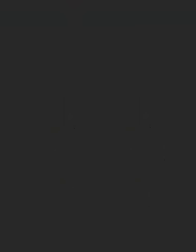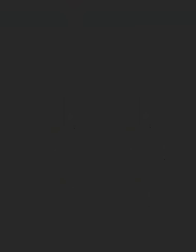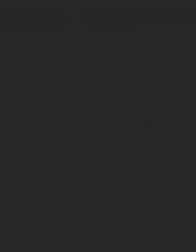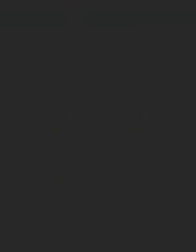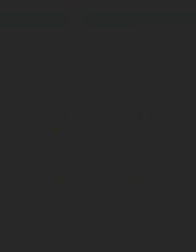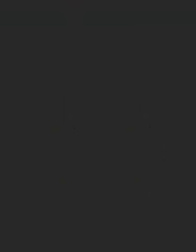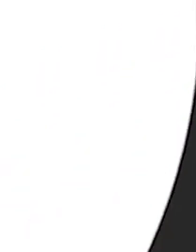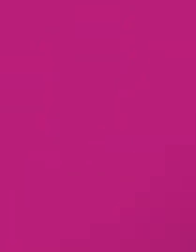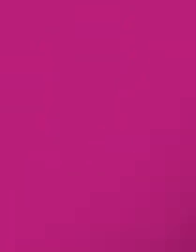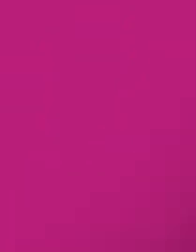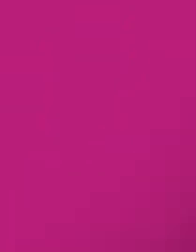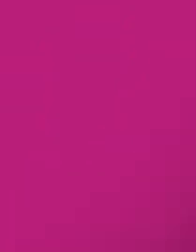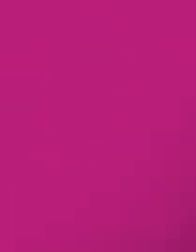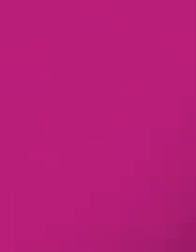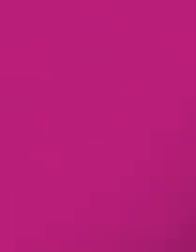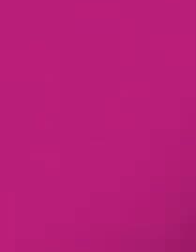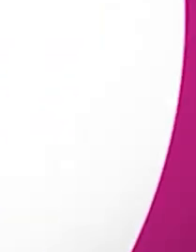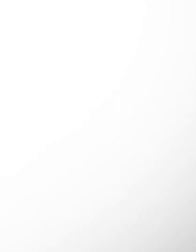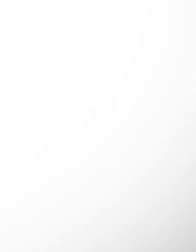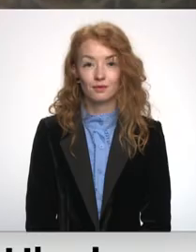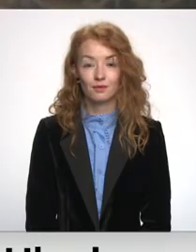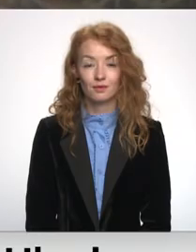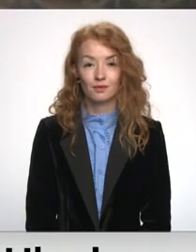Re! Viss ēters ir te!